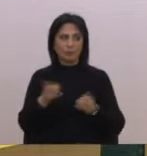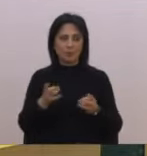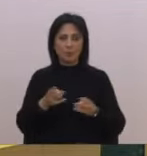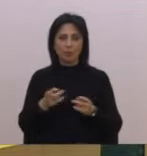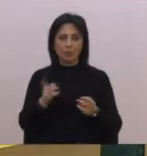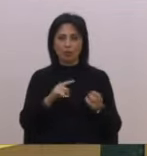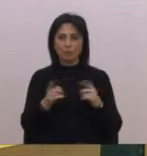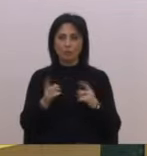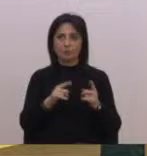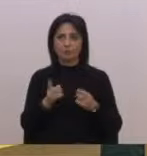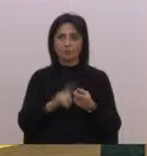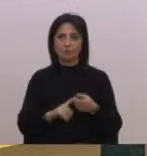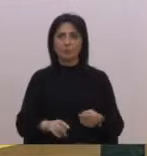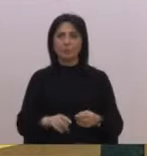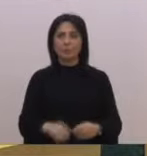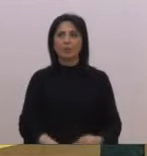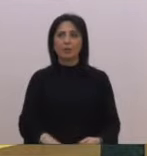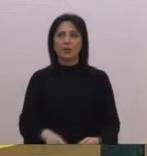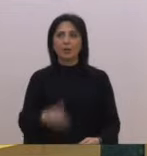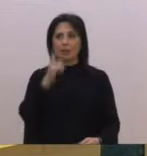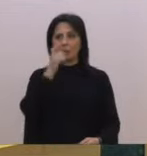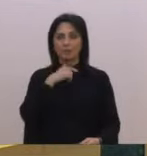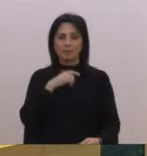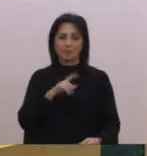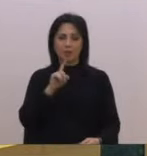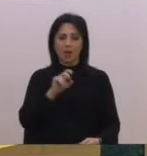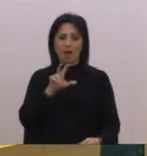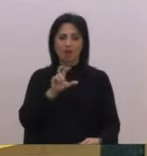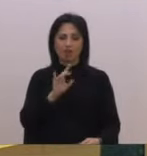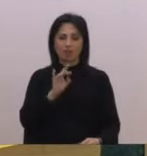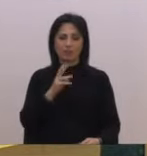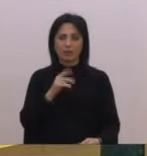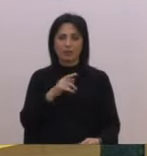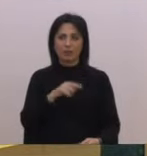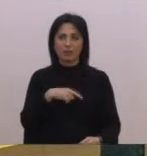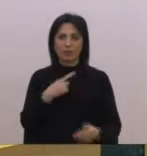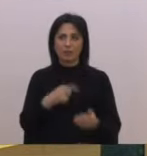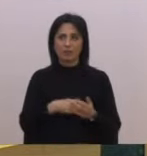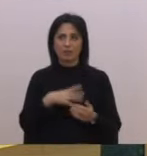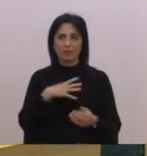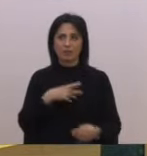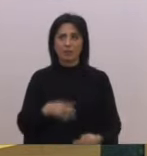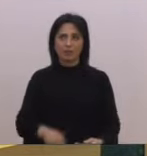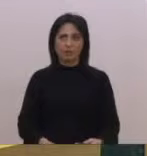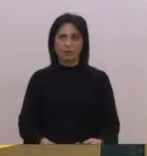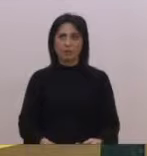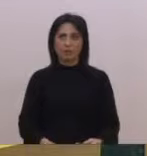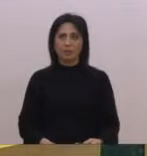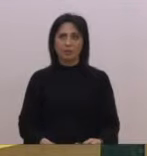საჭიროებებთან დაკავშირებით. Რაც ბატონი დავით ხაჯიშვილის კითხვა იყო